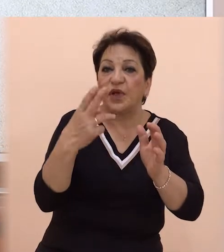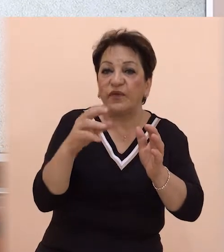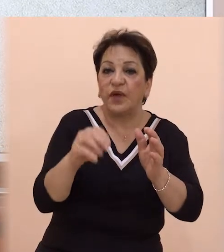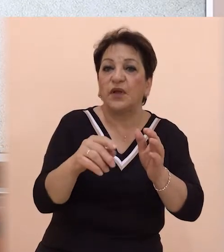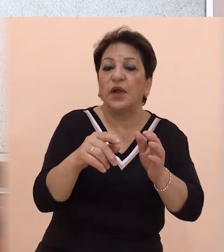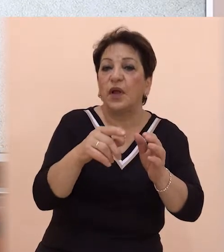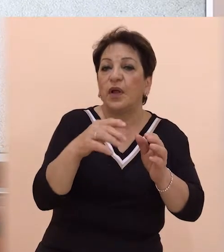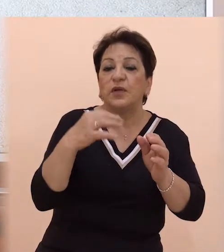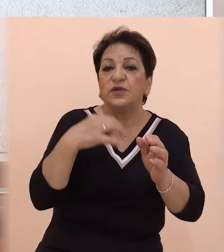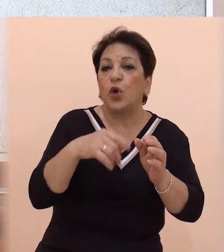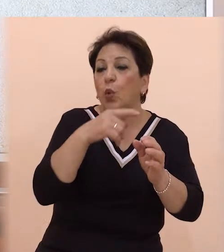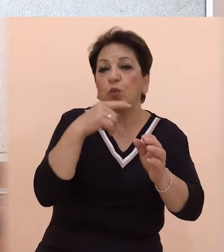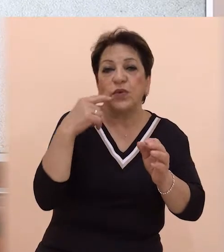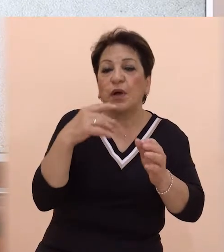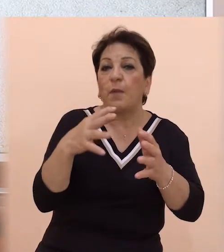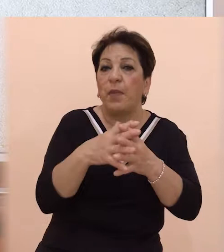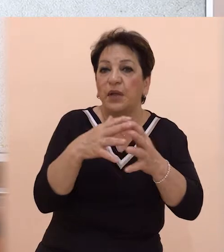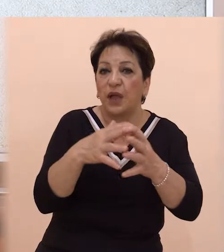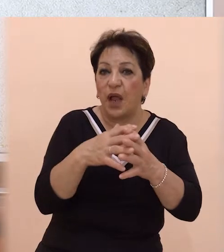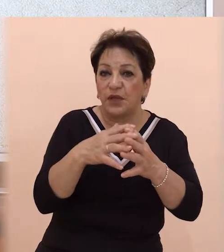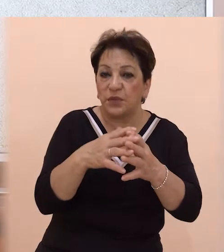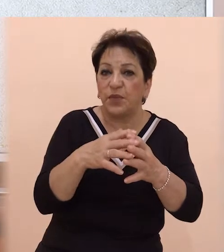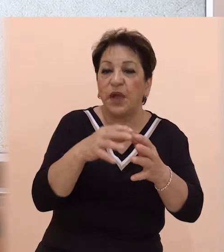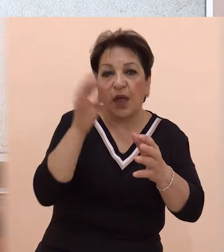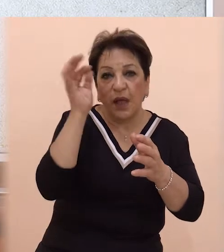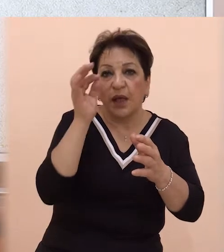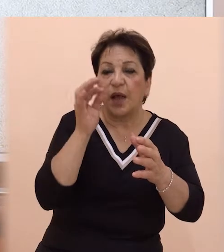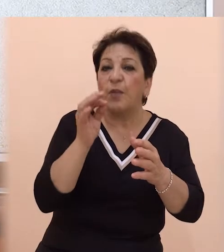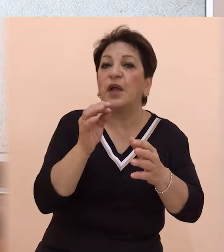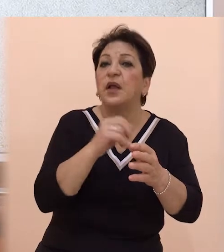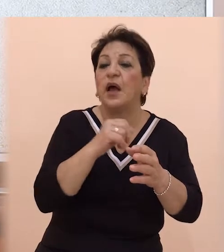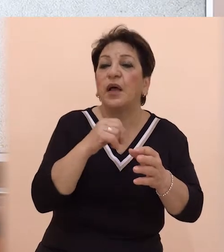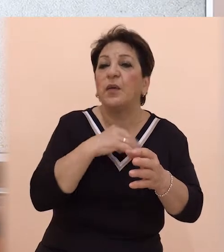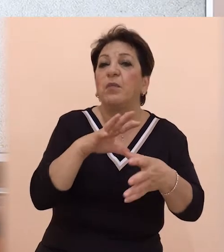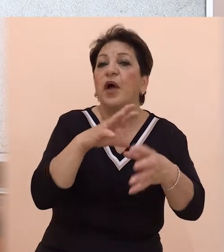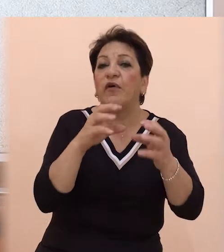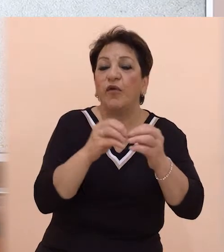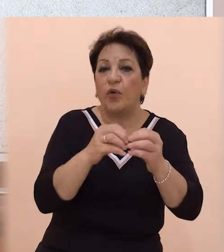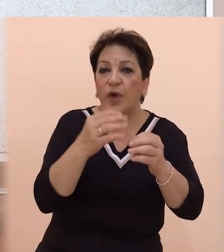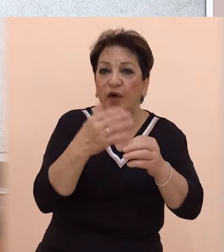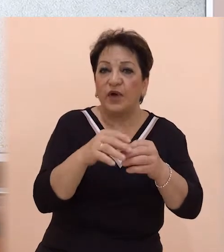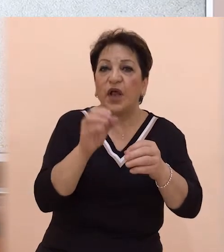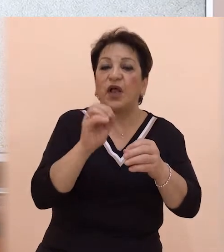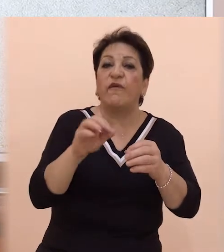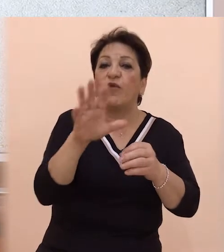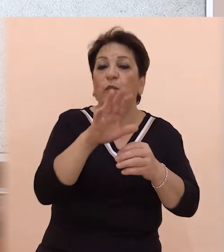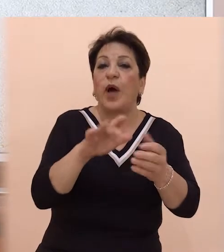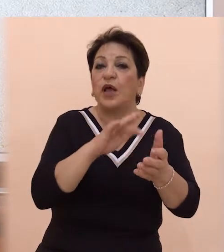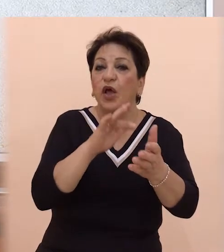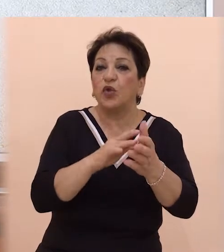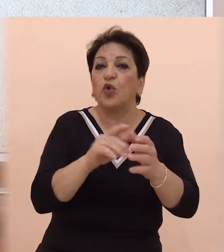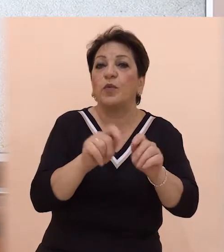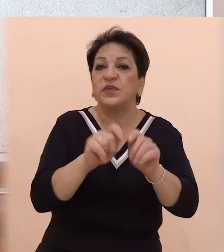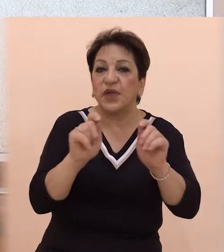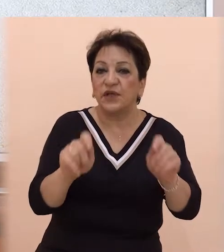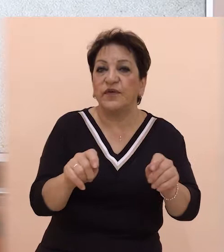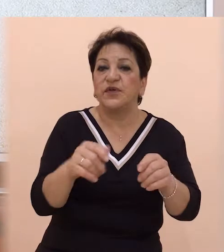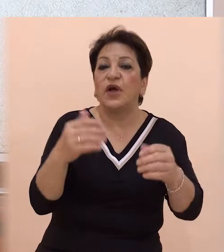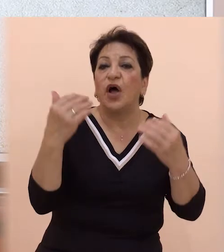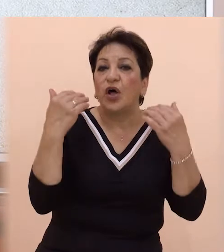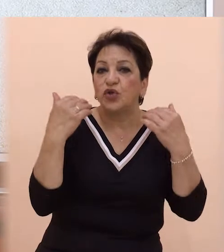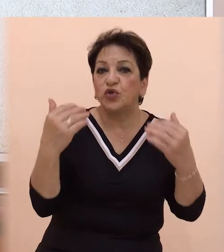պրոսական պատերազմի վերջում ավարտվեց գերմանիայի միավորումը և եվրոպայի կենտրոնում ստեղցվեց հզոր